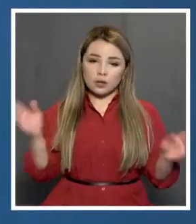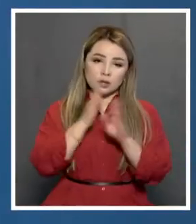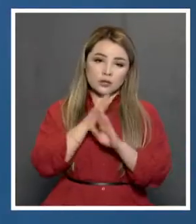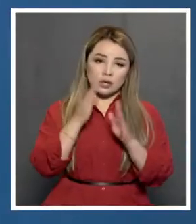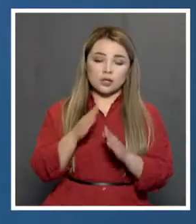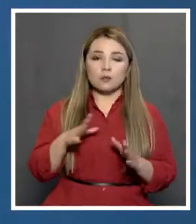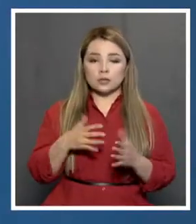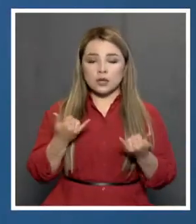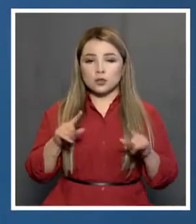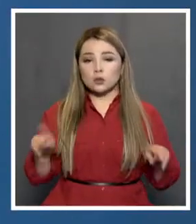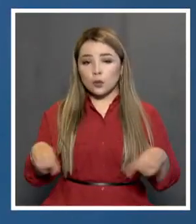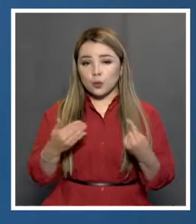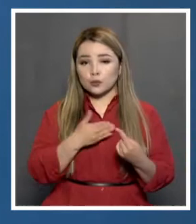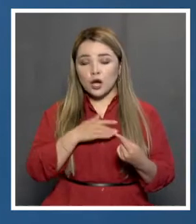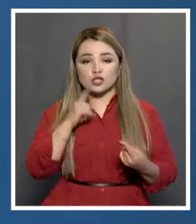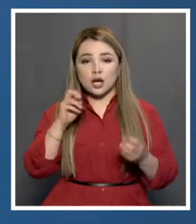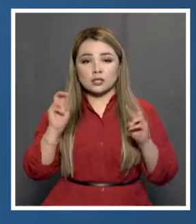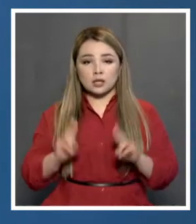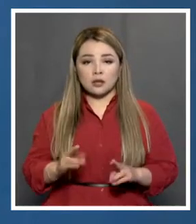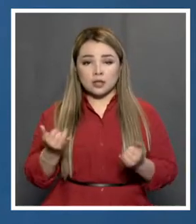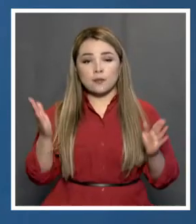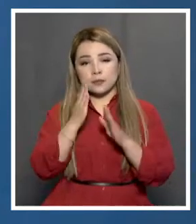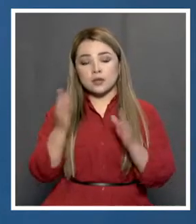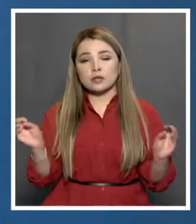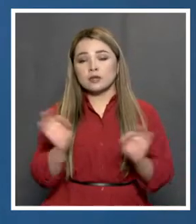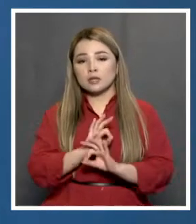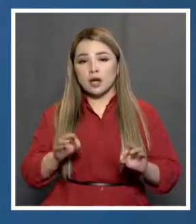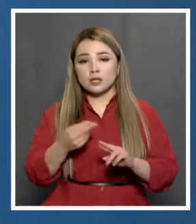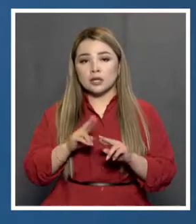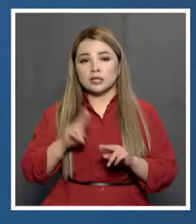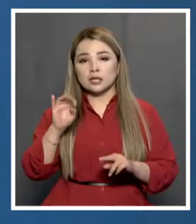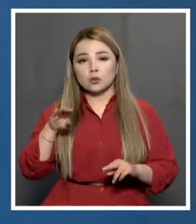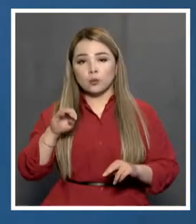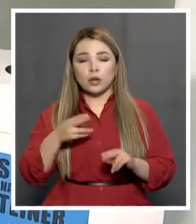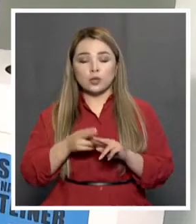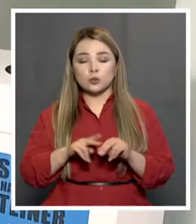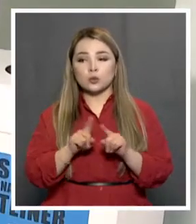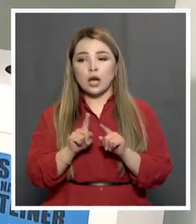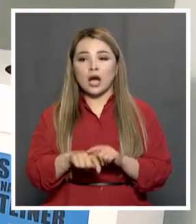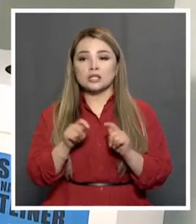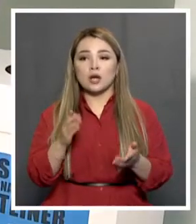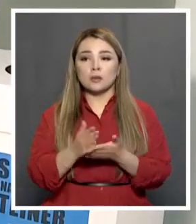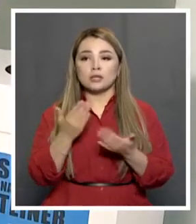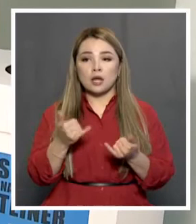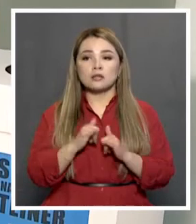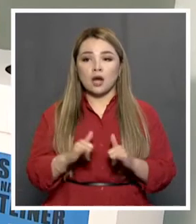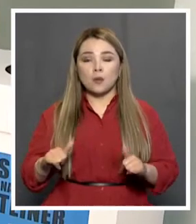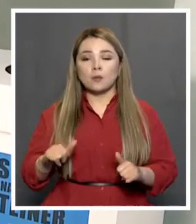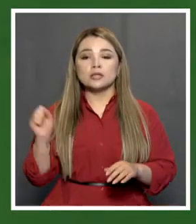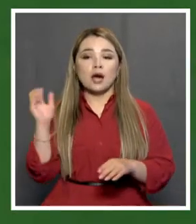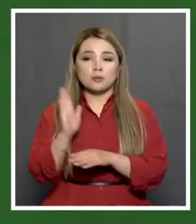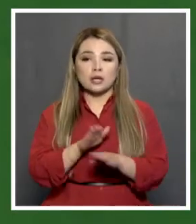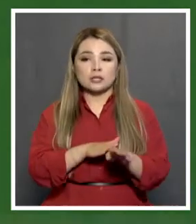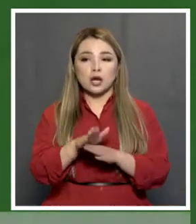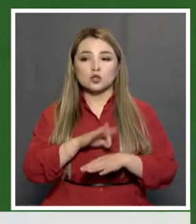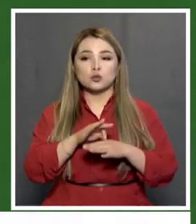Экологиялық сауаттылықты арттыру мақсатында жастарға арналған киелі табиғат YouTube арнасы ашылды. Жоба ақпарат және қоғамдық даму министрлігінің тапсырысымен жүзеге